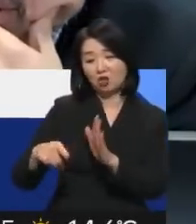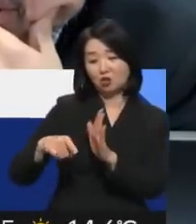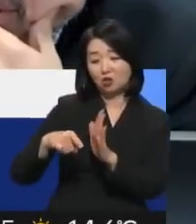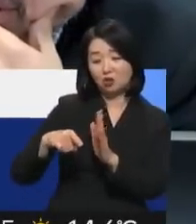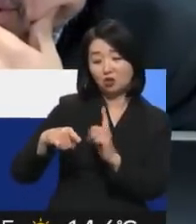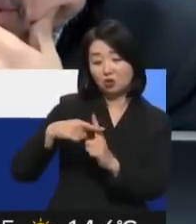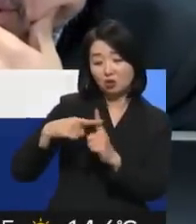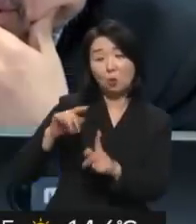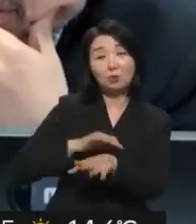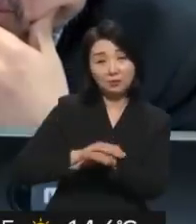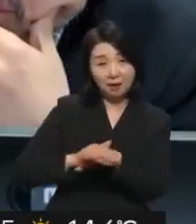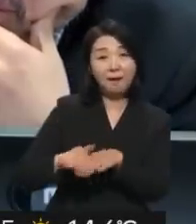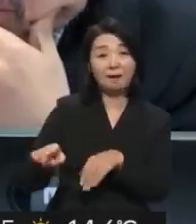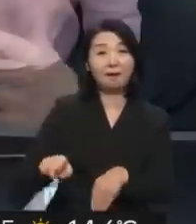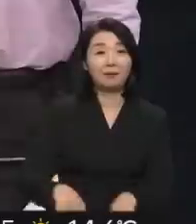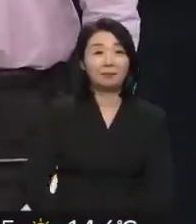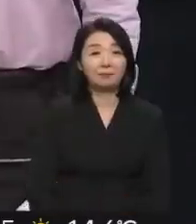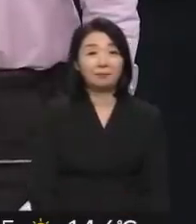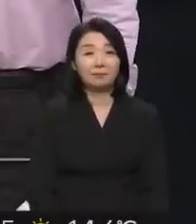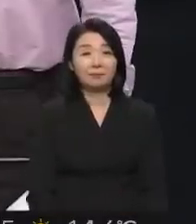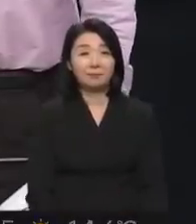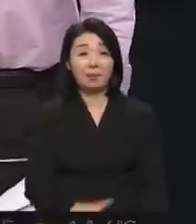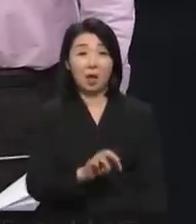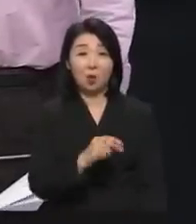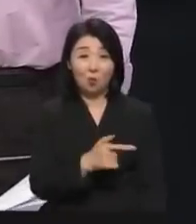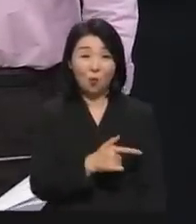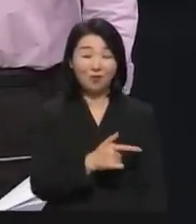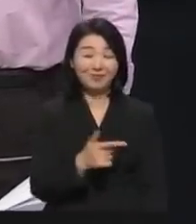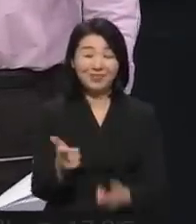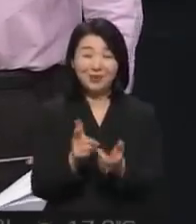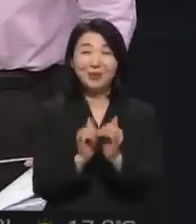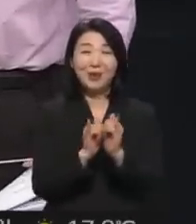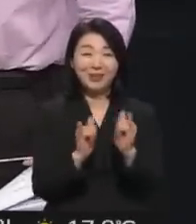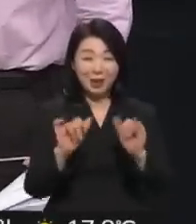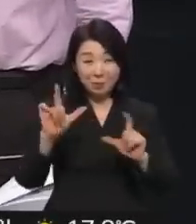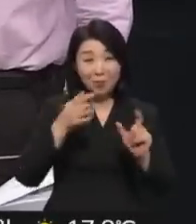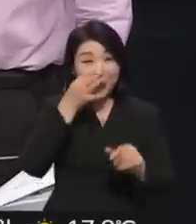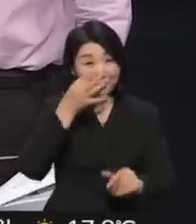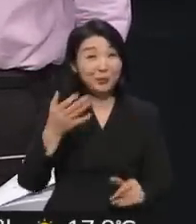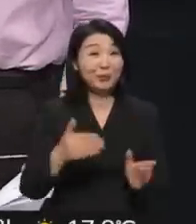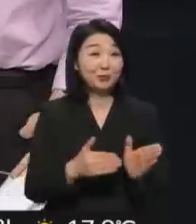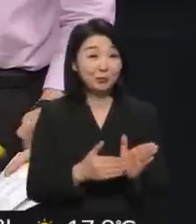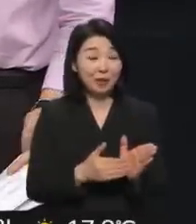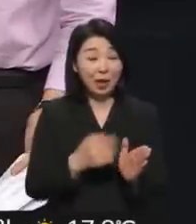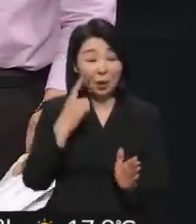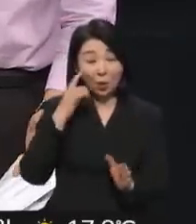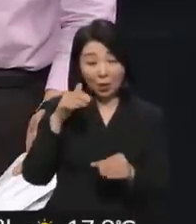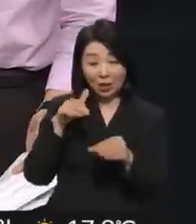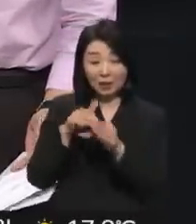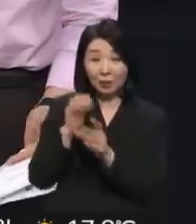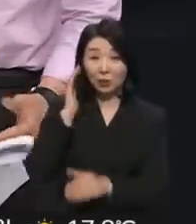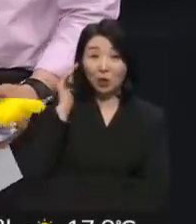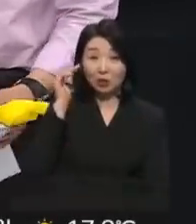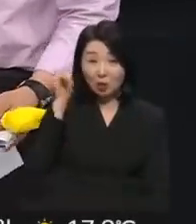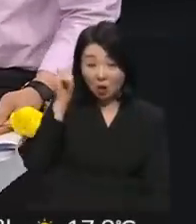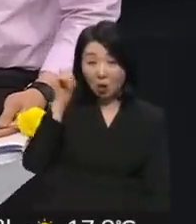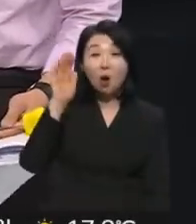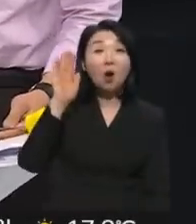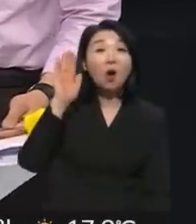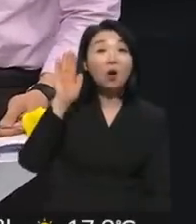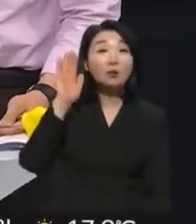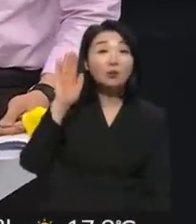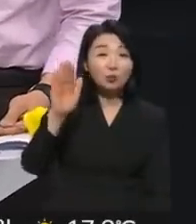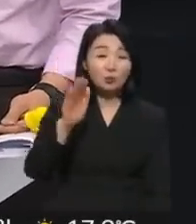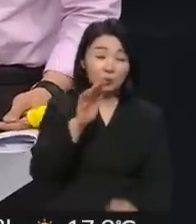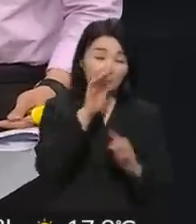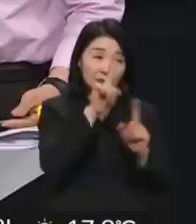좀 보고. 권 의원이 조정자의 면모를 보였다는 건데요. 사실 대선 이후 이 전 대표와 다른